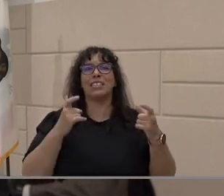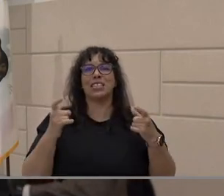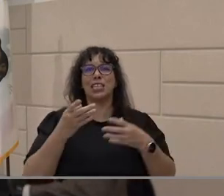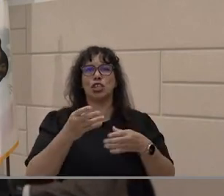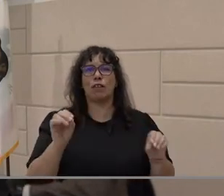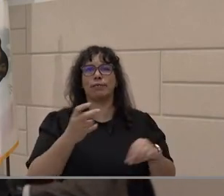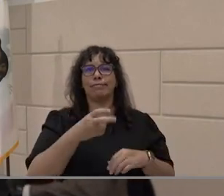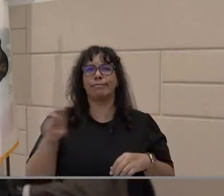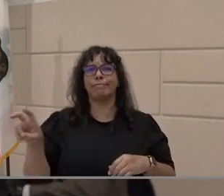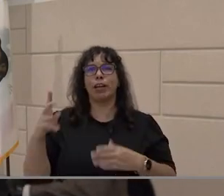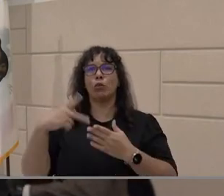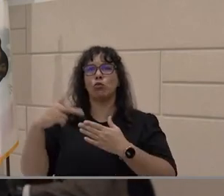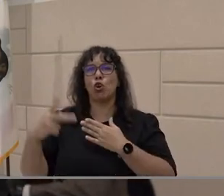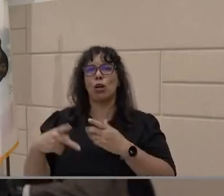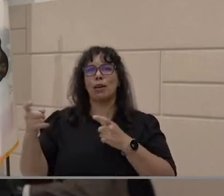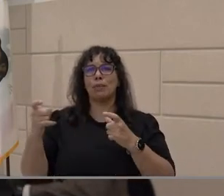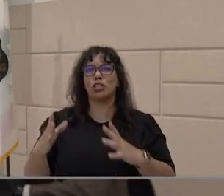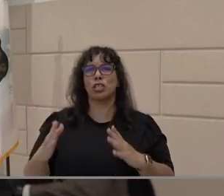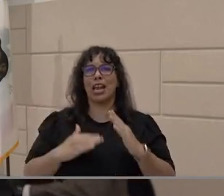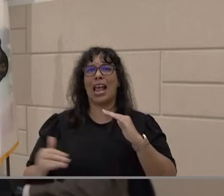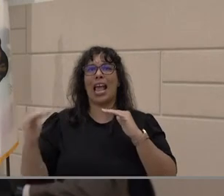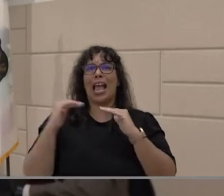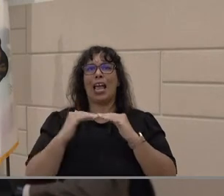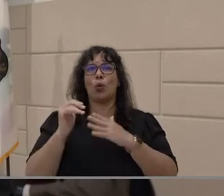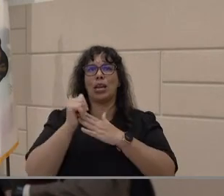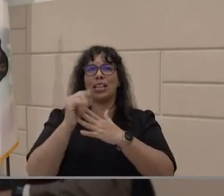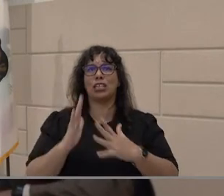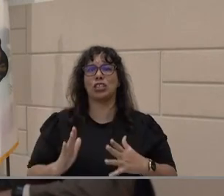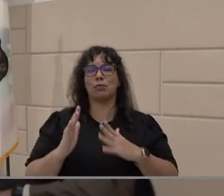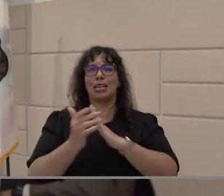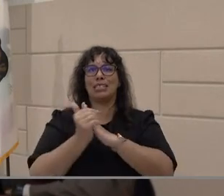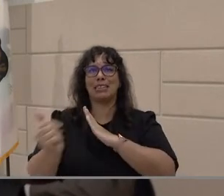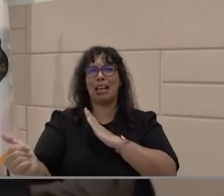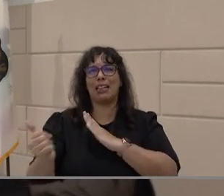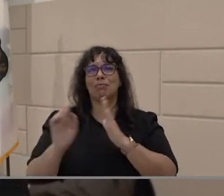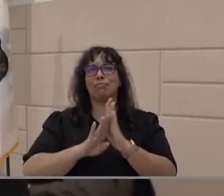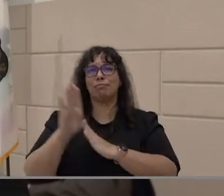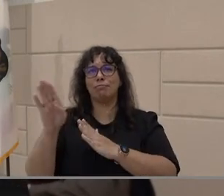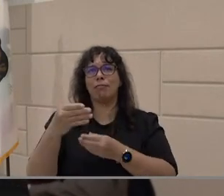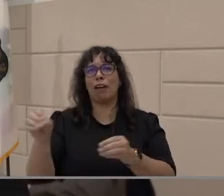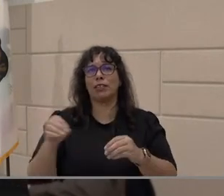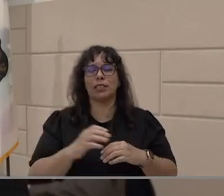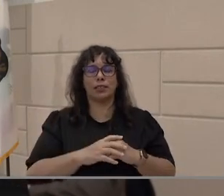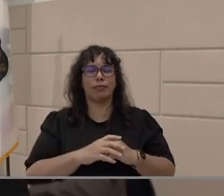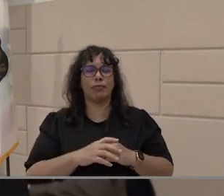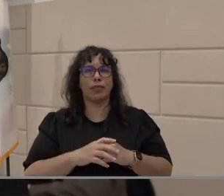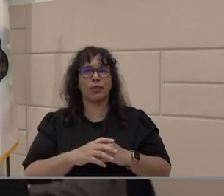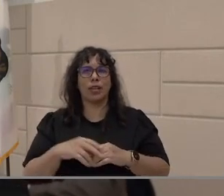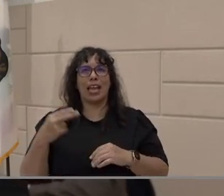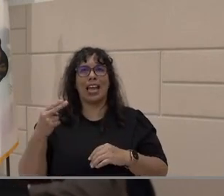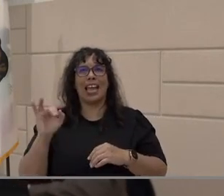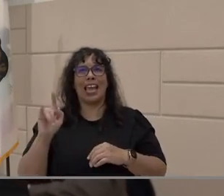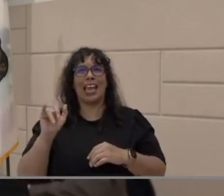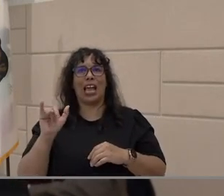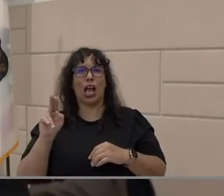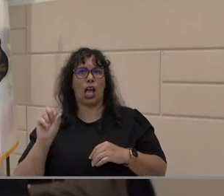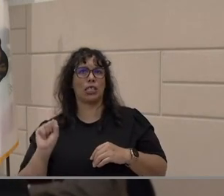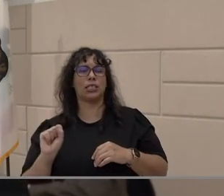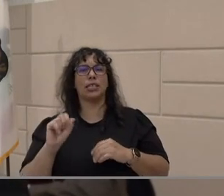តាមទៀតធ្វើជាអ្នកដឹកនាំខាងកម្មវិធីដឹកនាំក្នុងកម្មវិធី